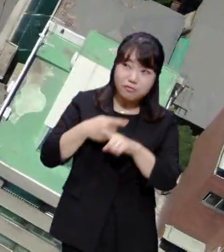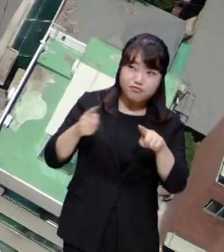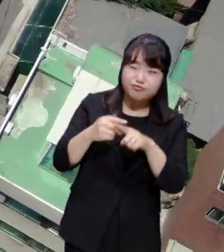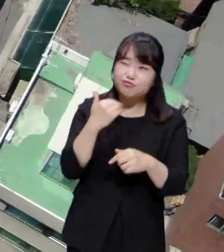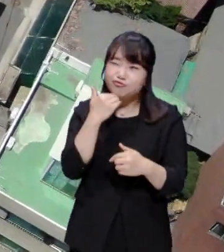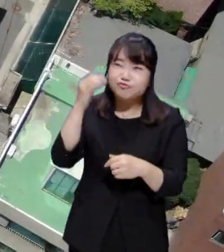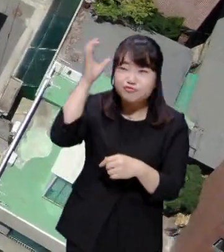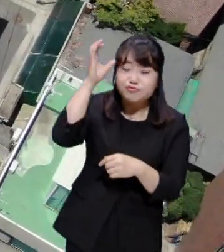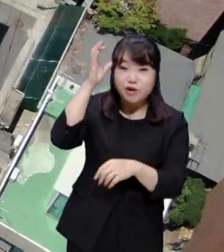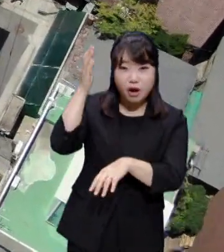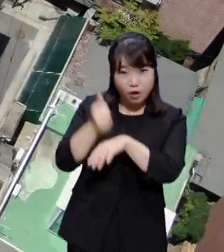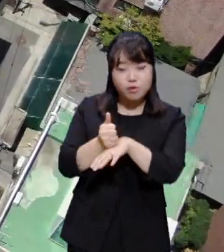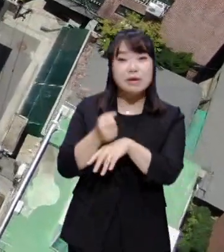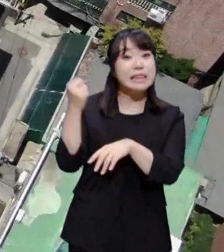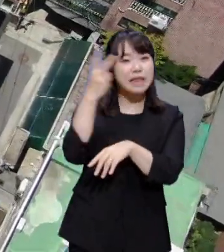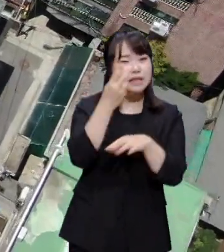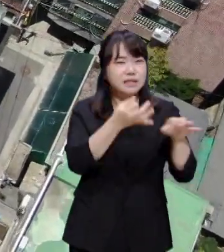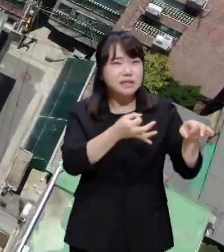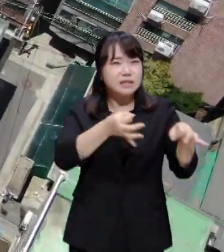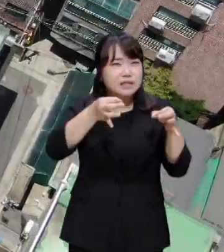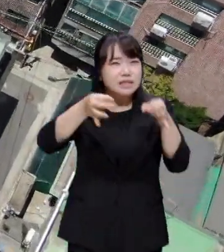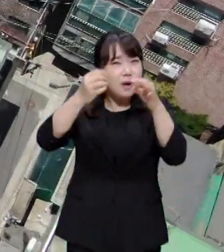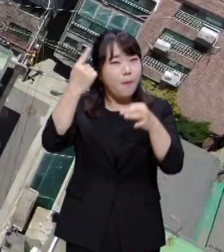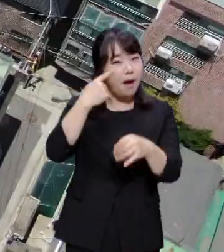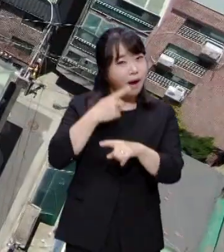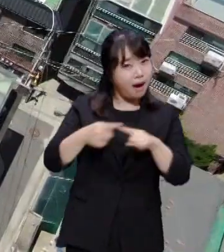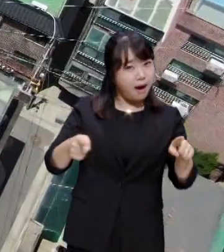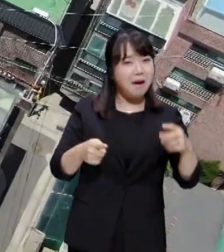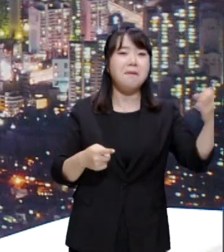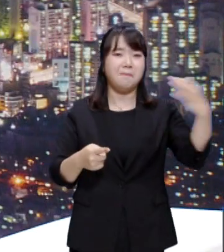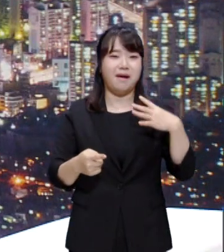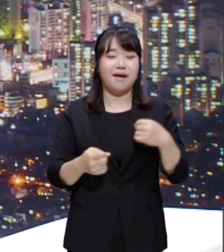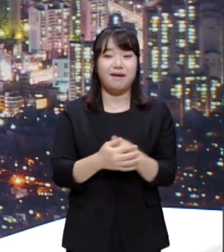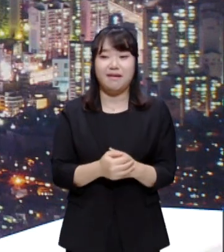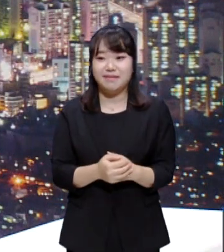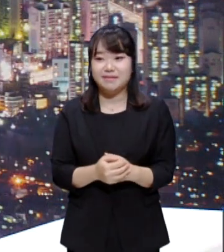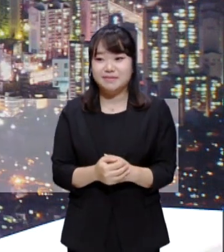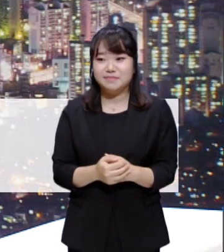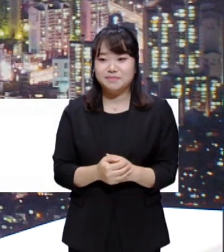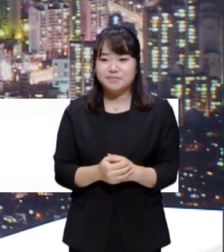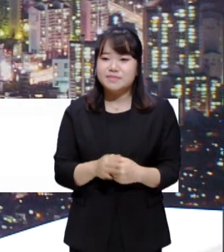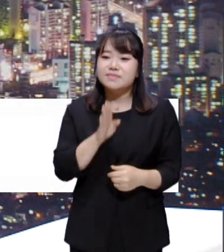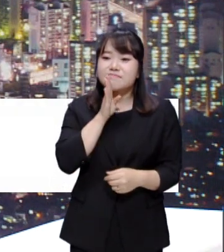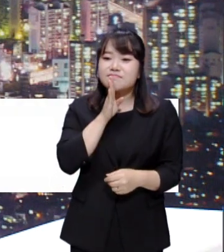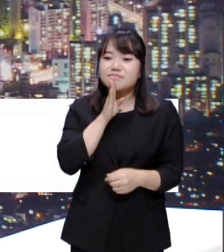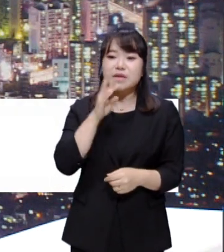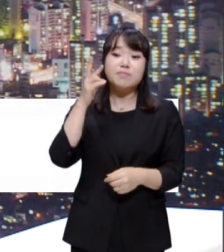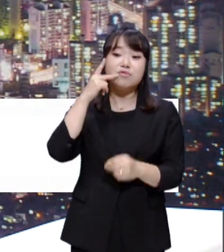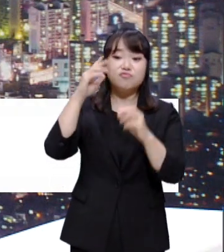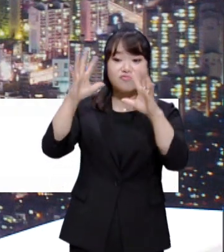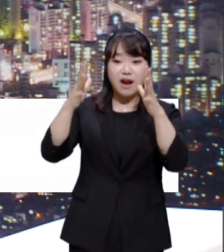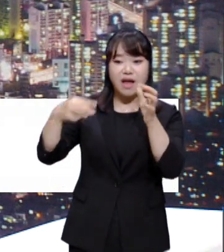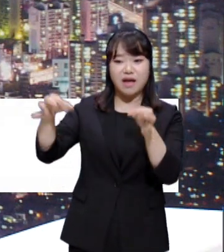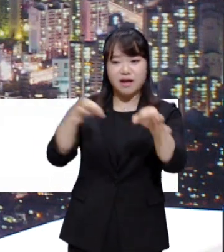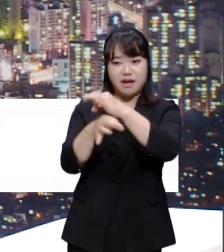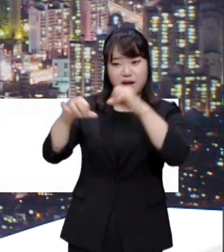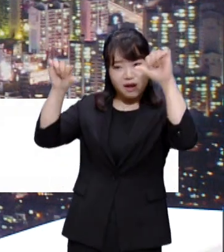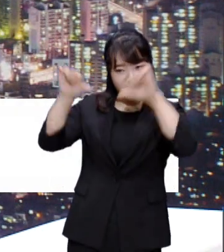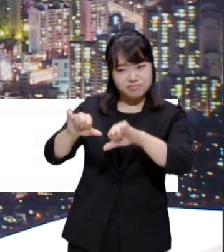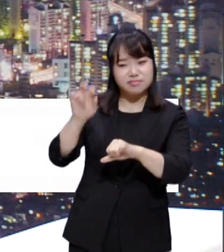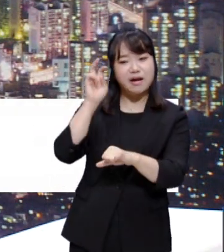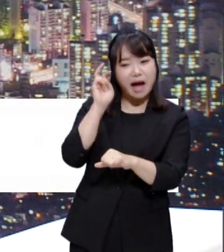시장이 다소 살아날 수도 있다고 분석했습니다. 미국도 금리를 지금 경기 침체가